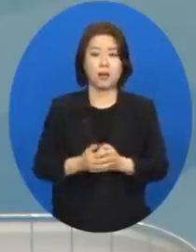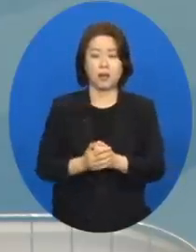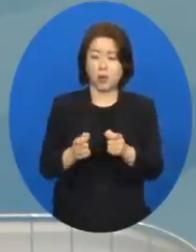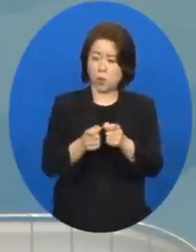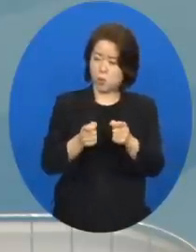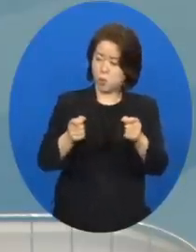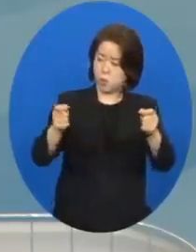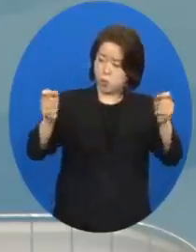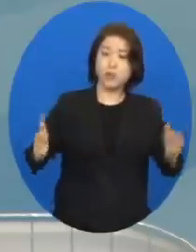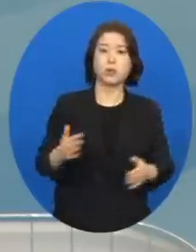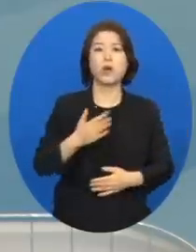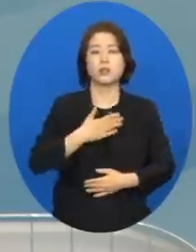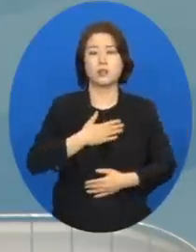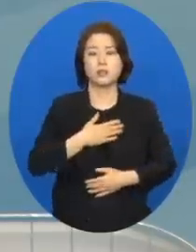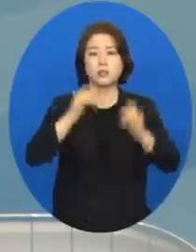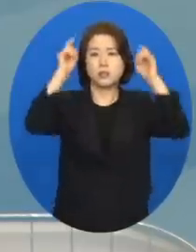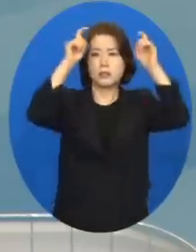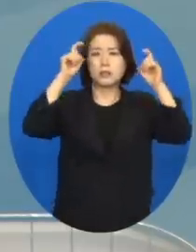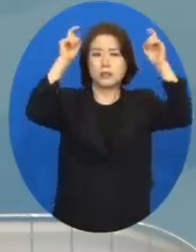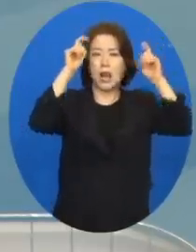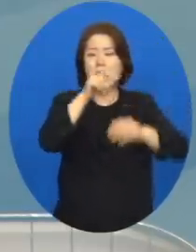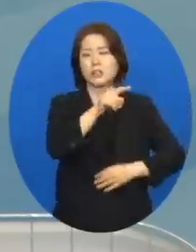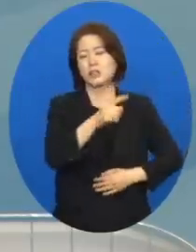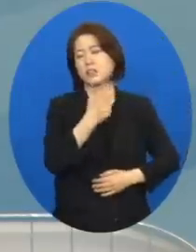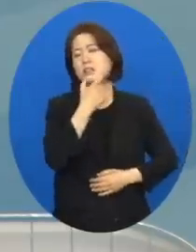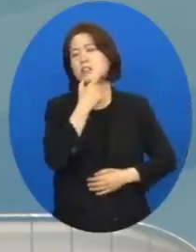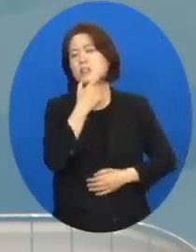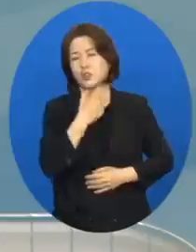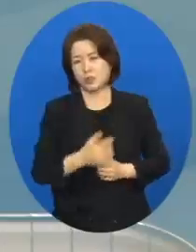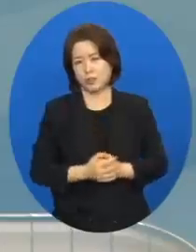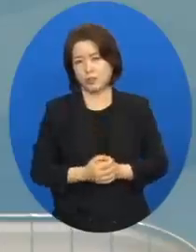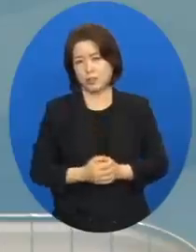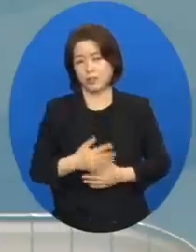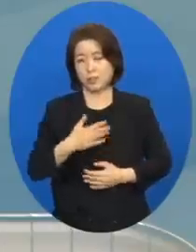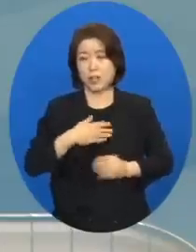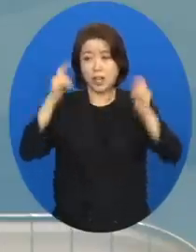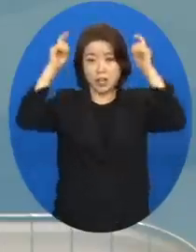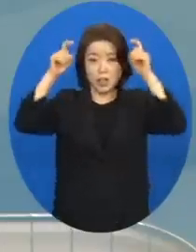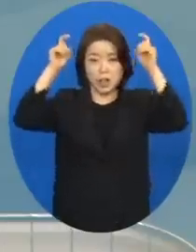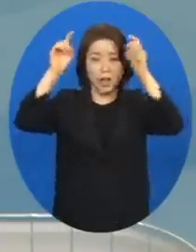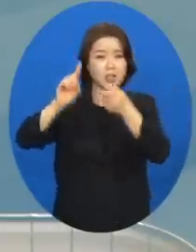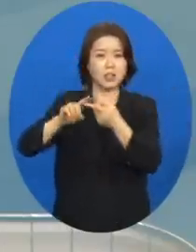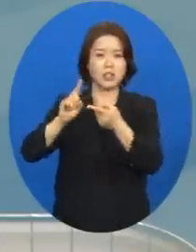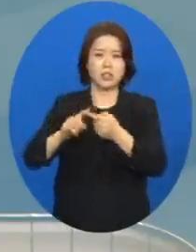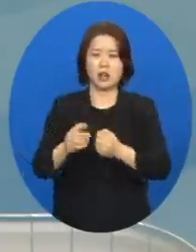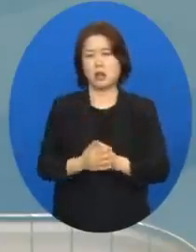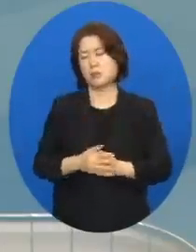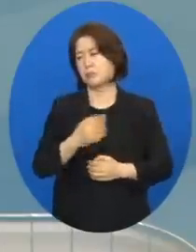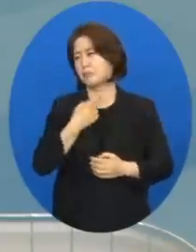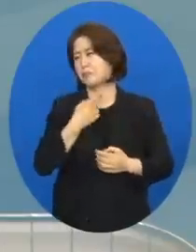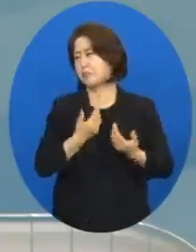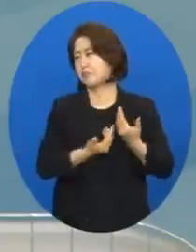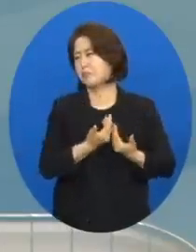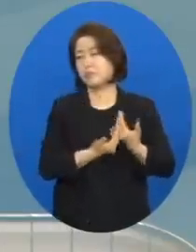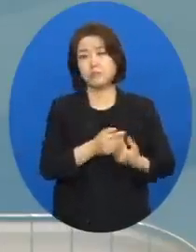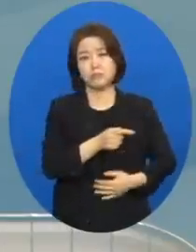저는 양이 싫었습니다. 제가 양이라는 것 자체가 영 마음에 들지